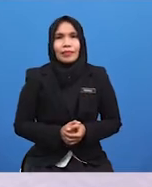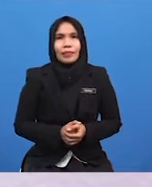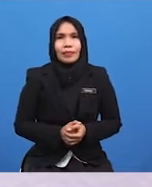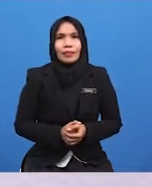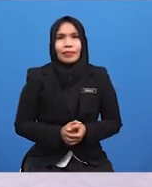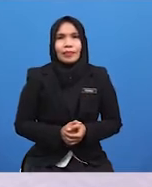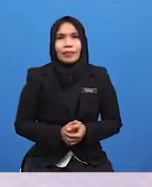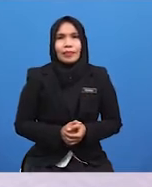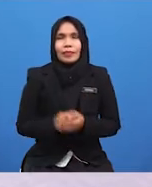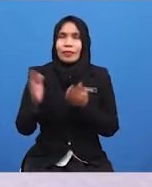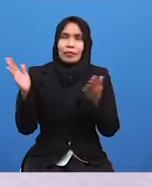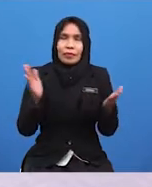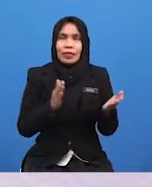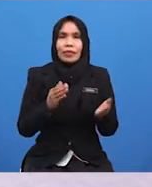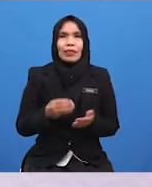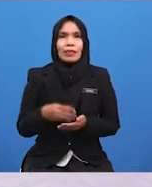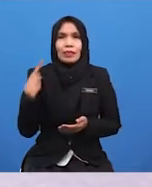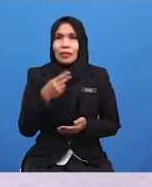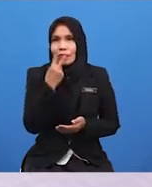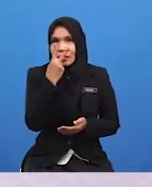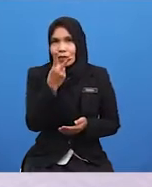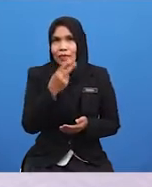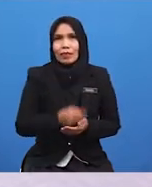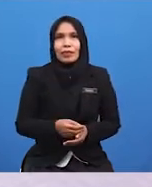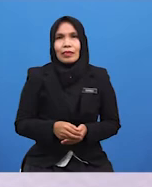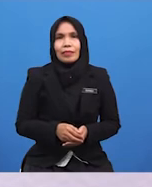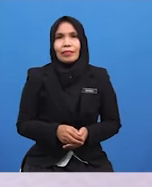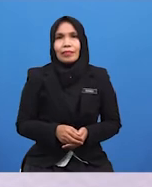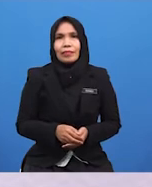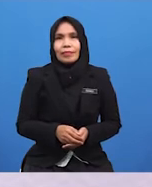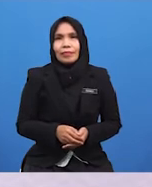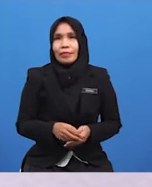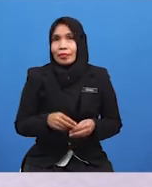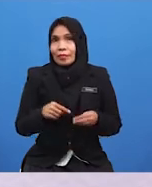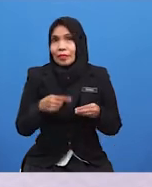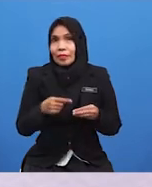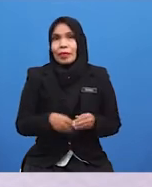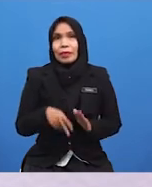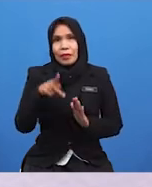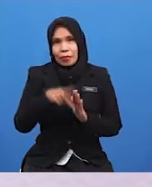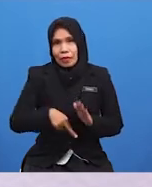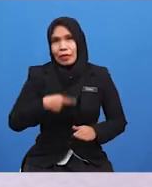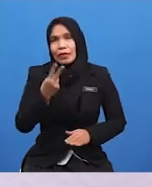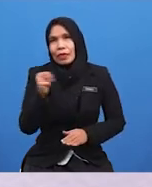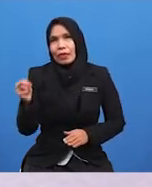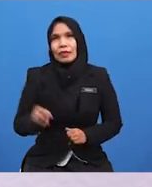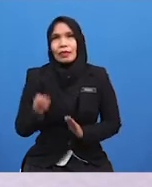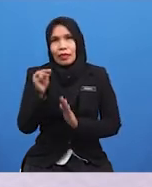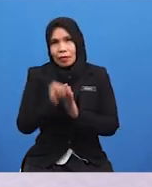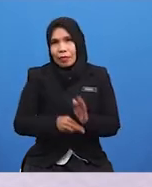sekalian mari kita lihat tentang perasaan menghormati diri sendiri